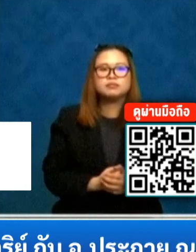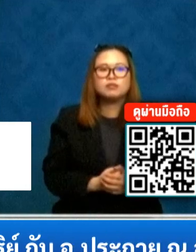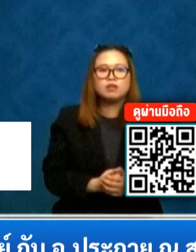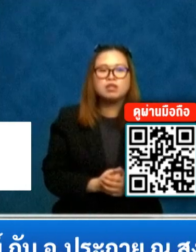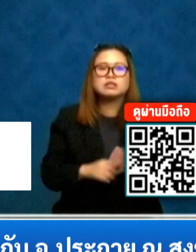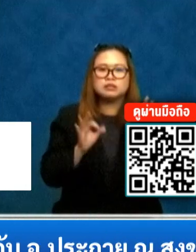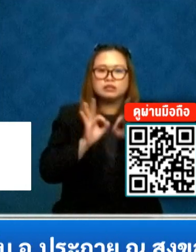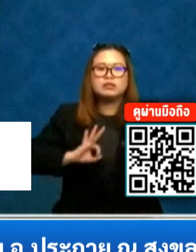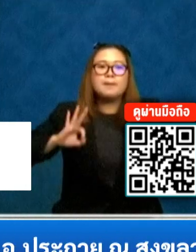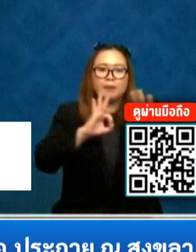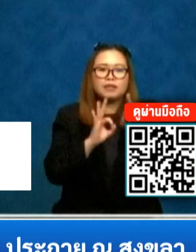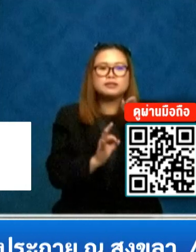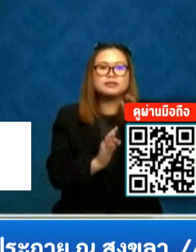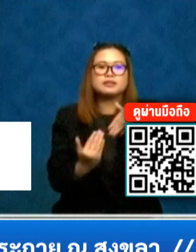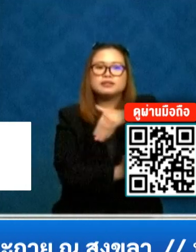รอดให้ได้นะครับ